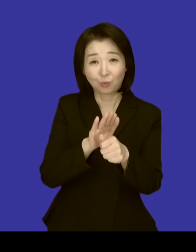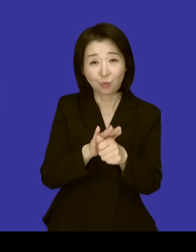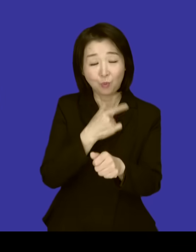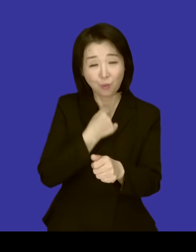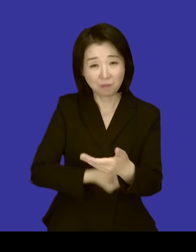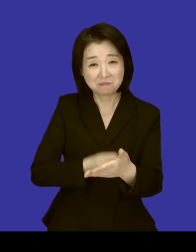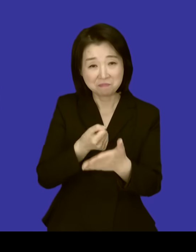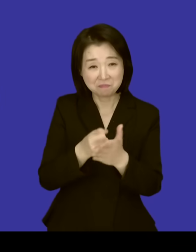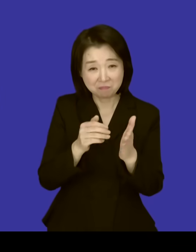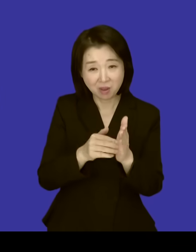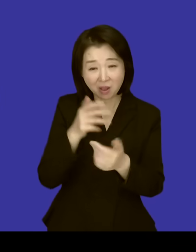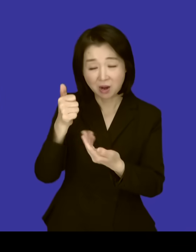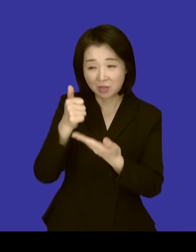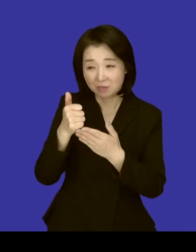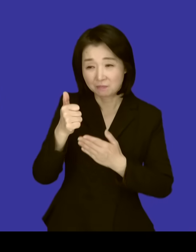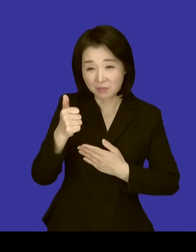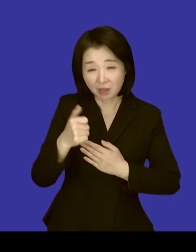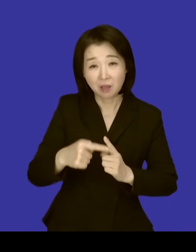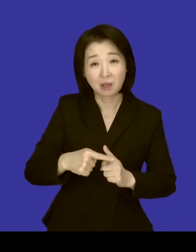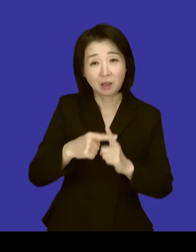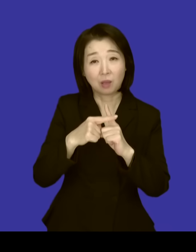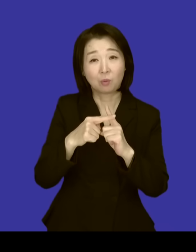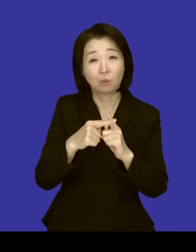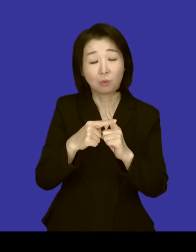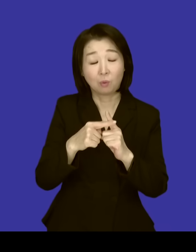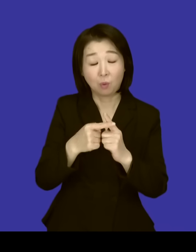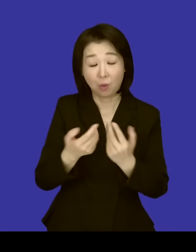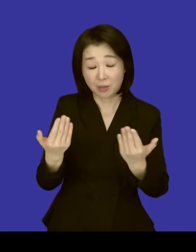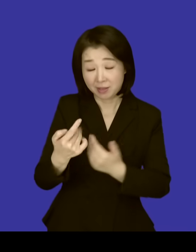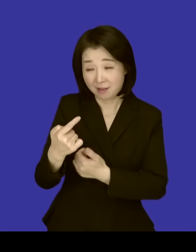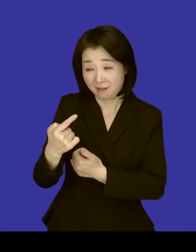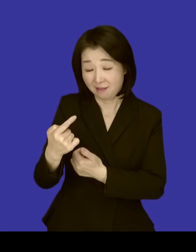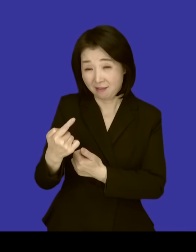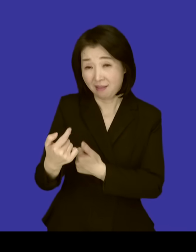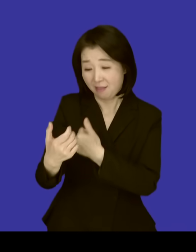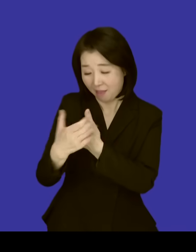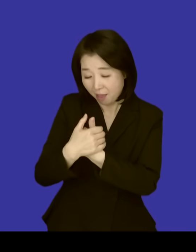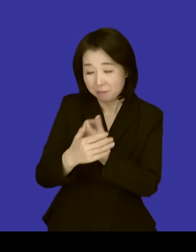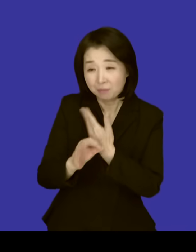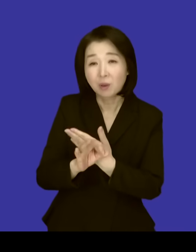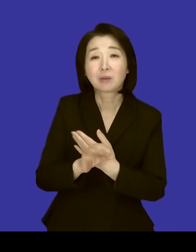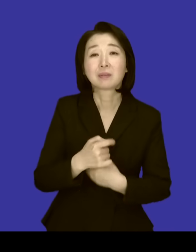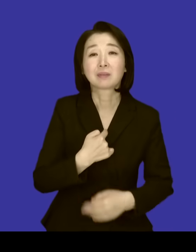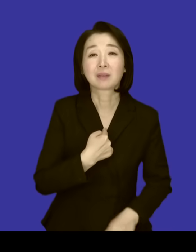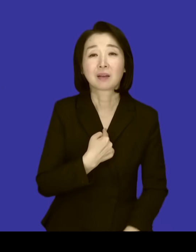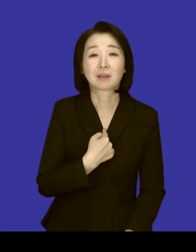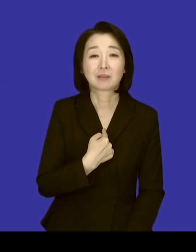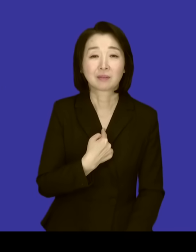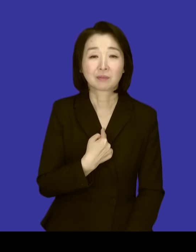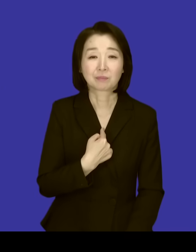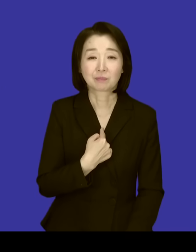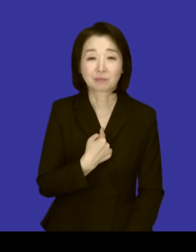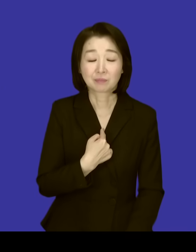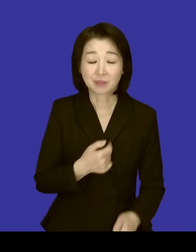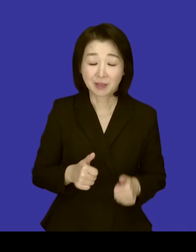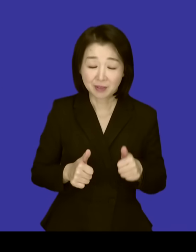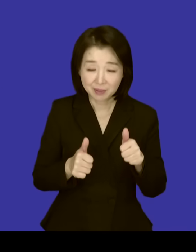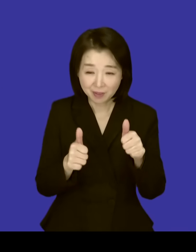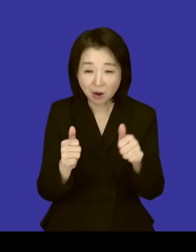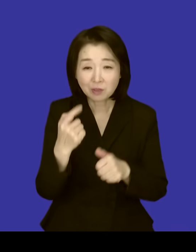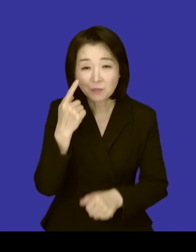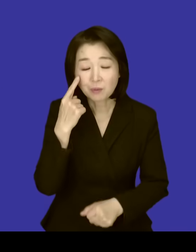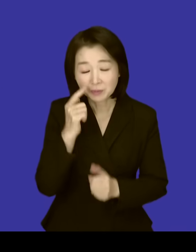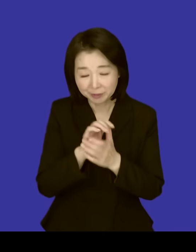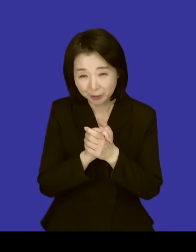마음을 먹고 하나님 나 간호사 시켜주시면은 제가 또 열심히 해보겠습니다.